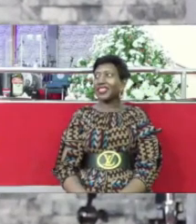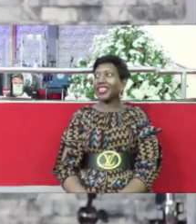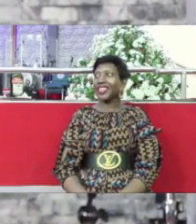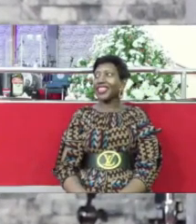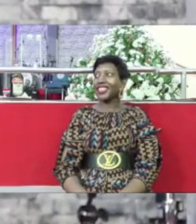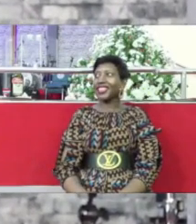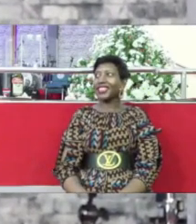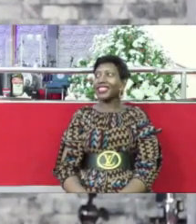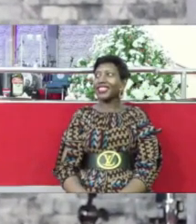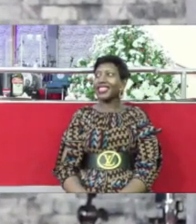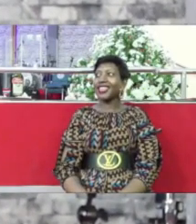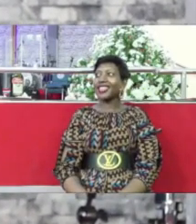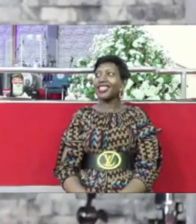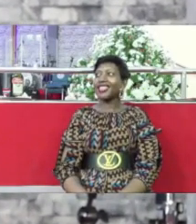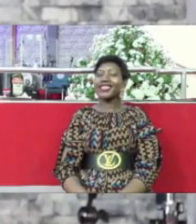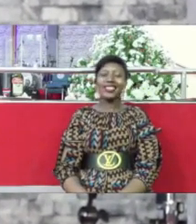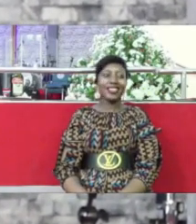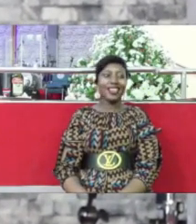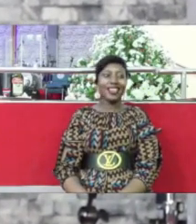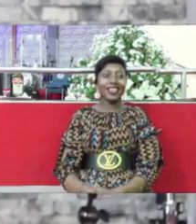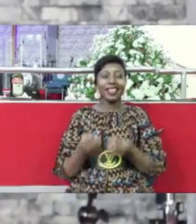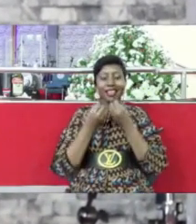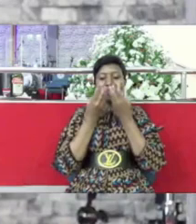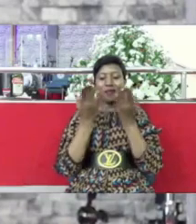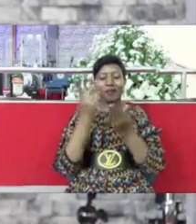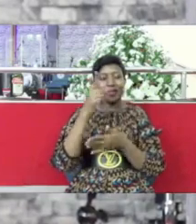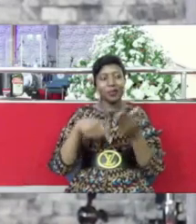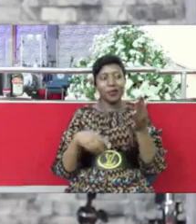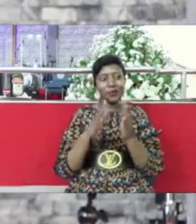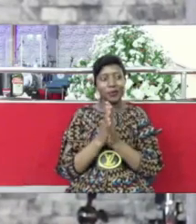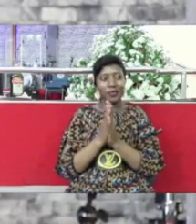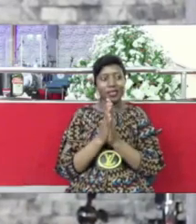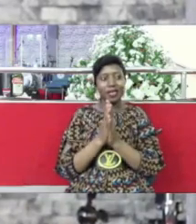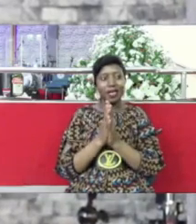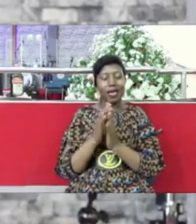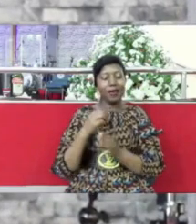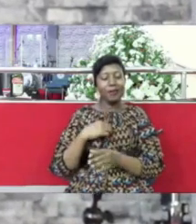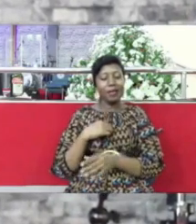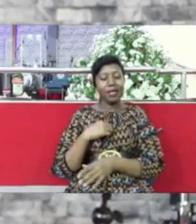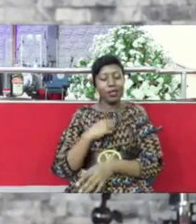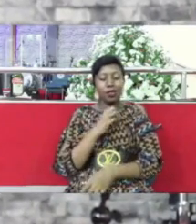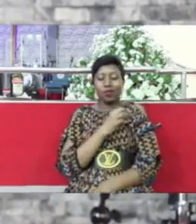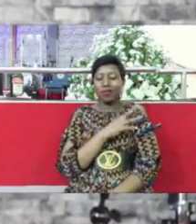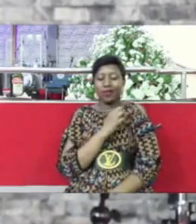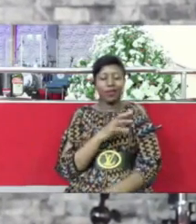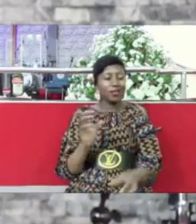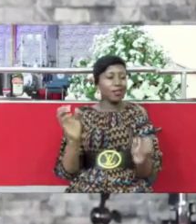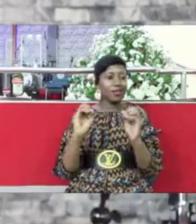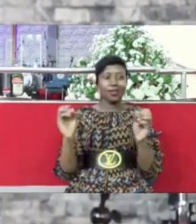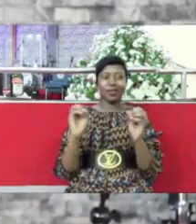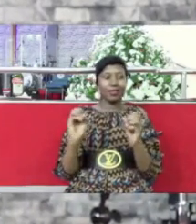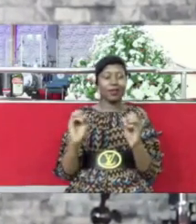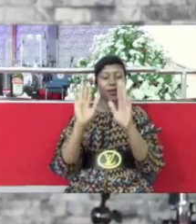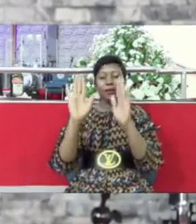Allah. The point that I'm bringing to you is this. Ujumbe ambao nakwambia ni huu. That I should not be afraid. It doesn't matter where I am. Haijalishi